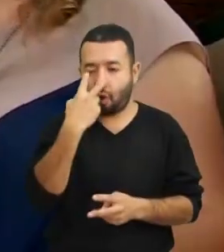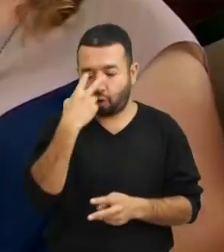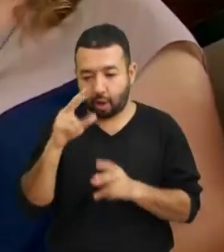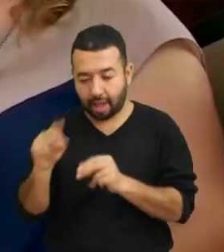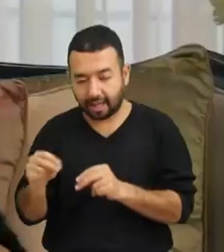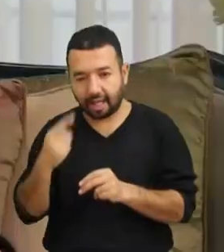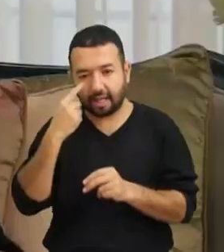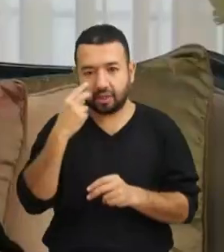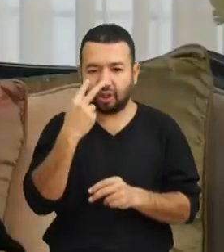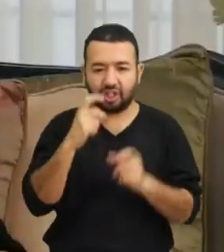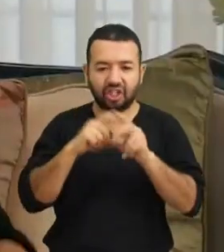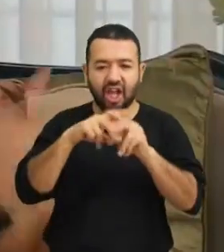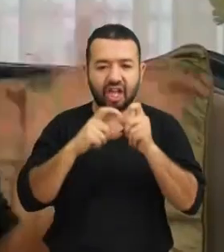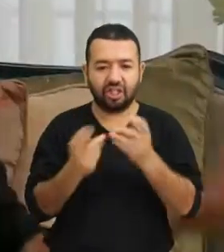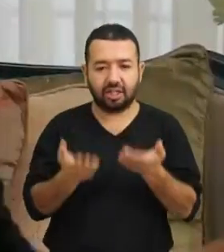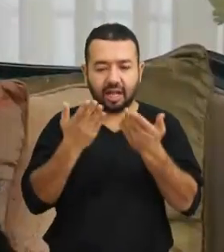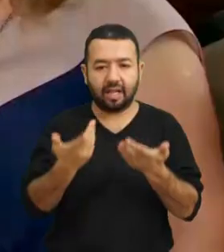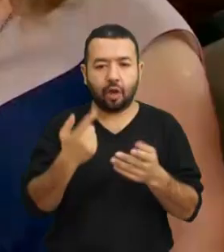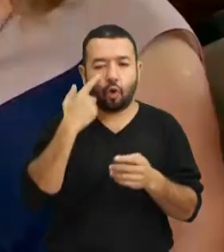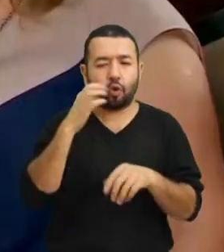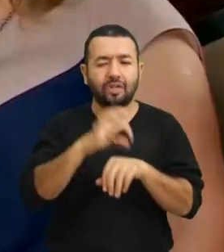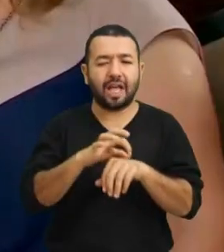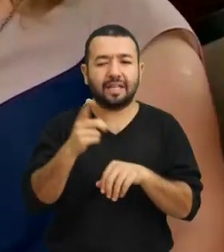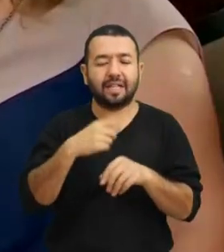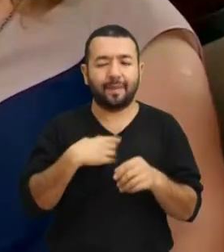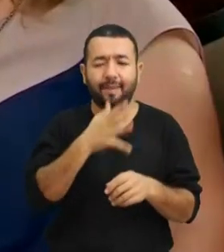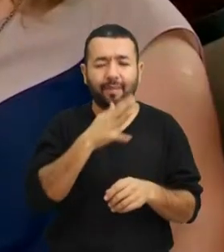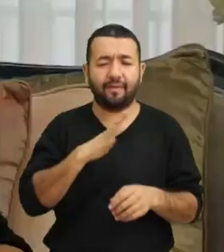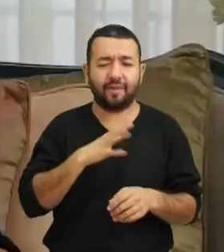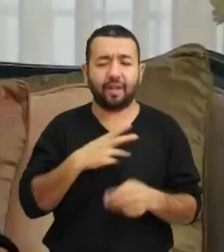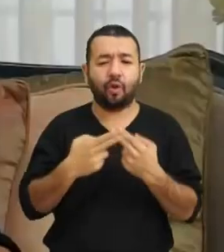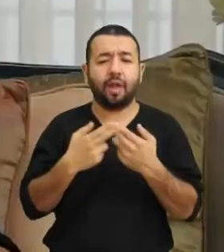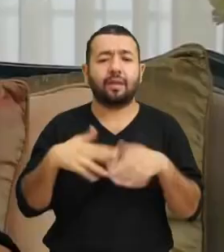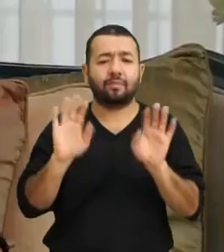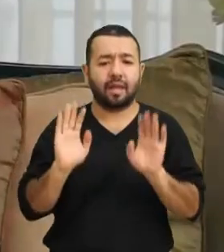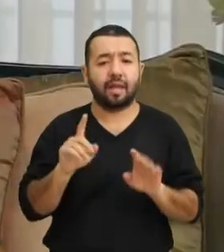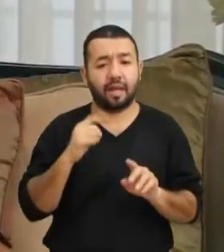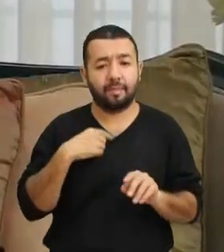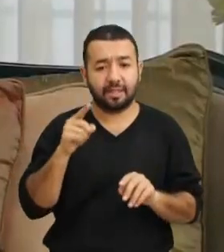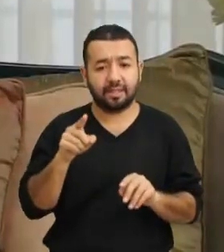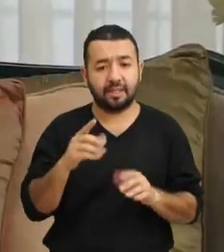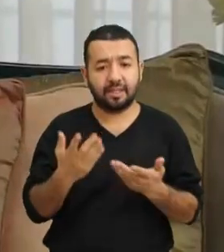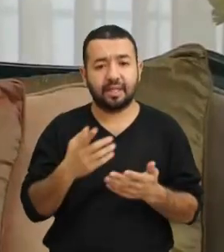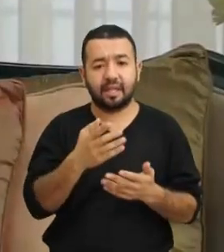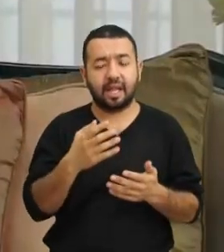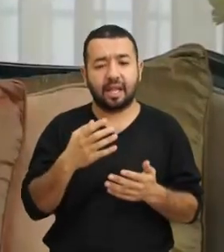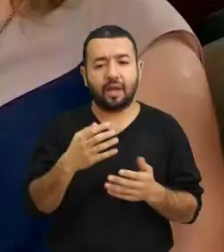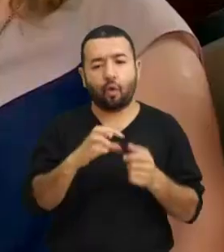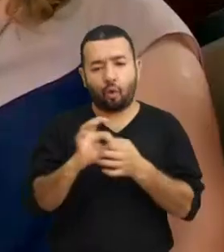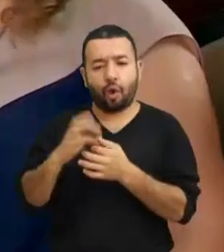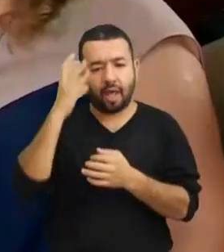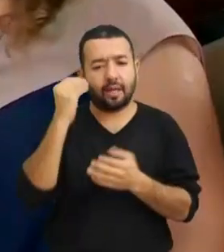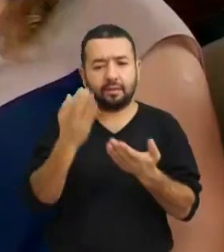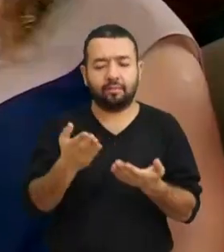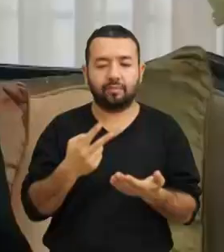kalkar olacak o. Ay göz hastalıklarıyla ilgili yeterince bilgiye sahip olmayabilirim. Ama siz zaten ana fikri anladınız yani.